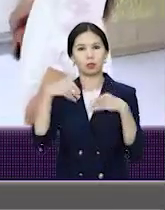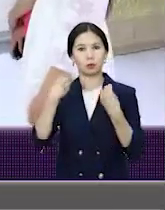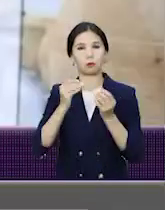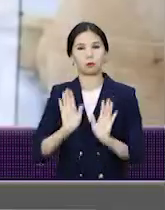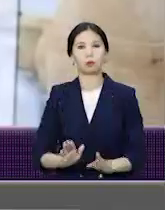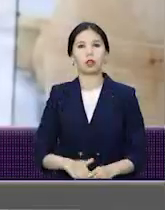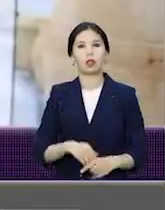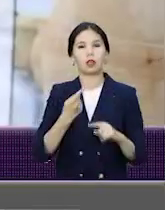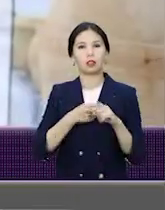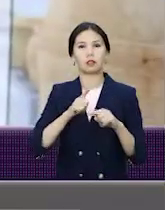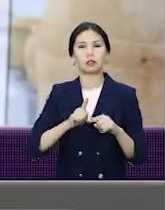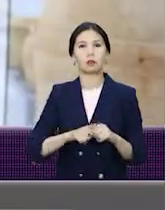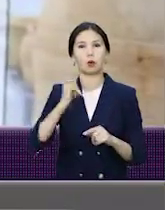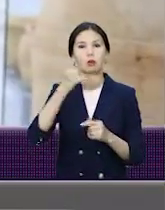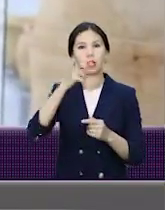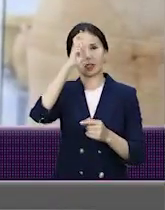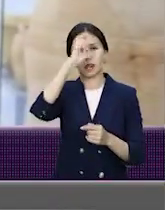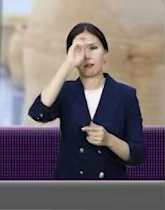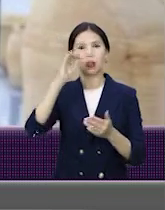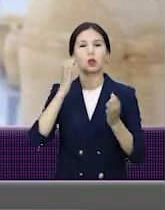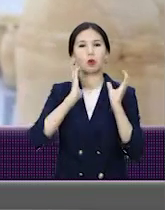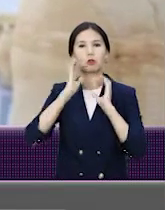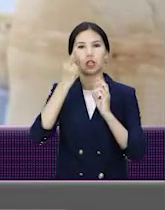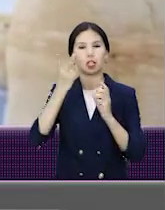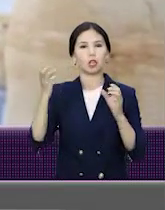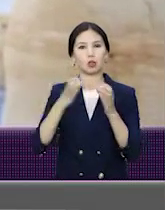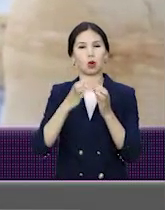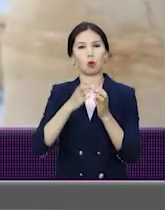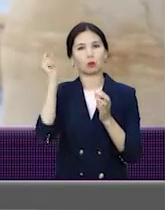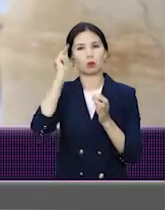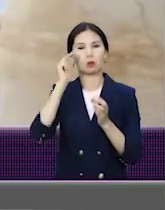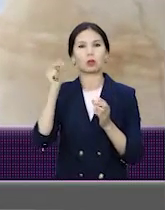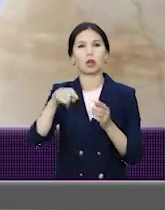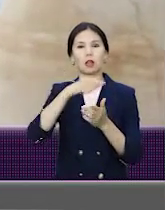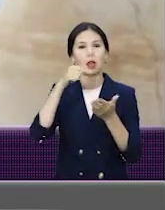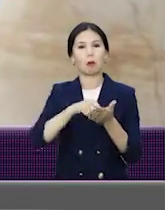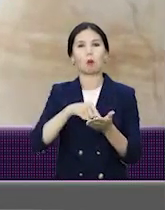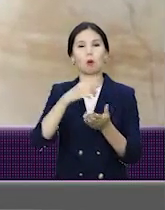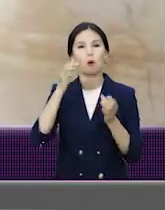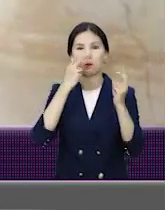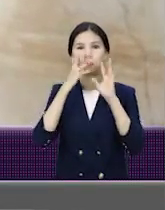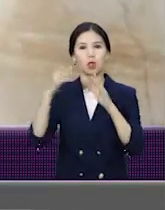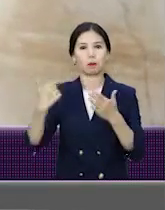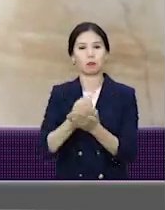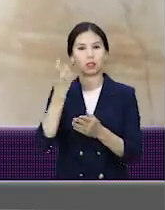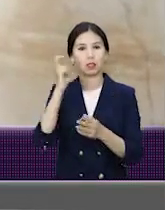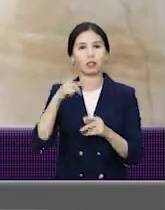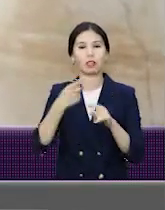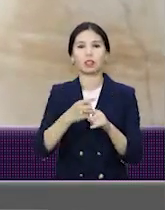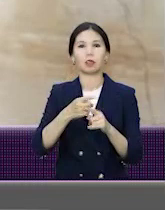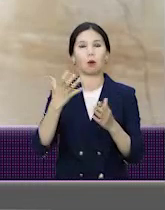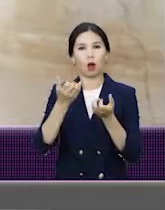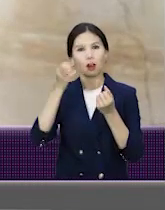mumkin. Urganch davlat universitetida 2-chi kurs talabasiman. Bu muzeyga 1-chi marta kelishim. Muzeydan olgan taassurotlarim a'lo